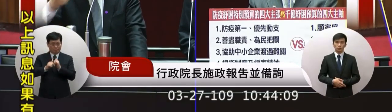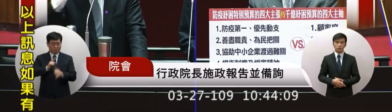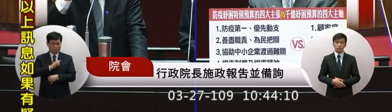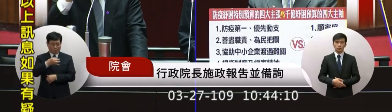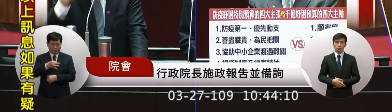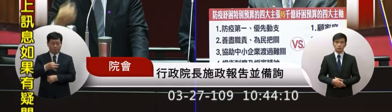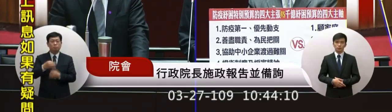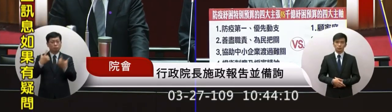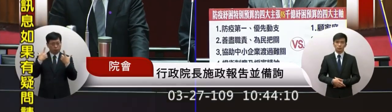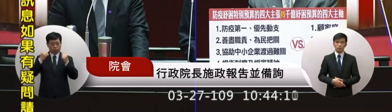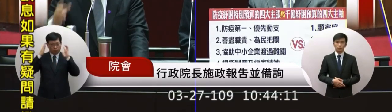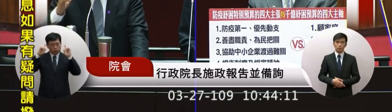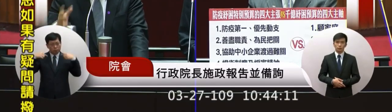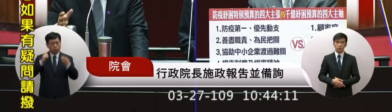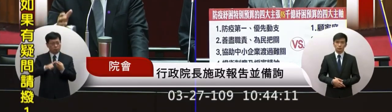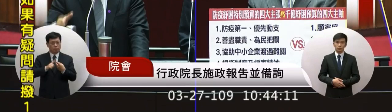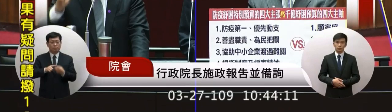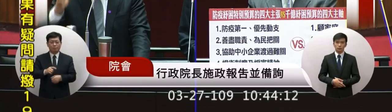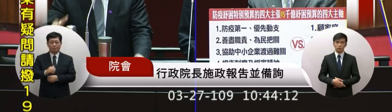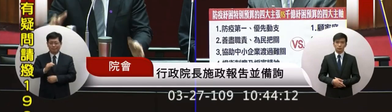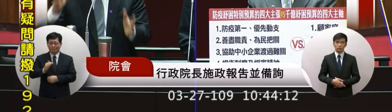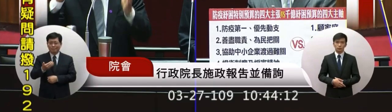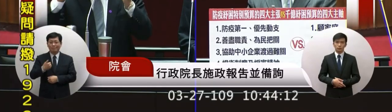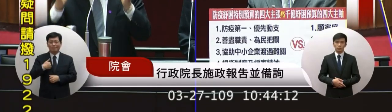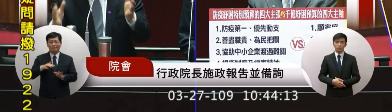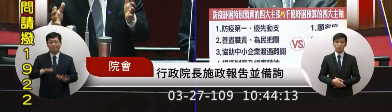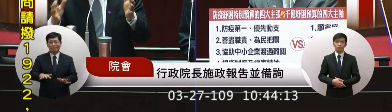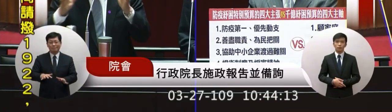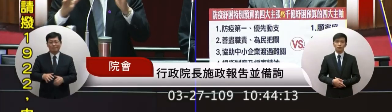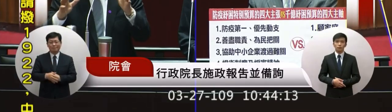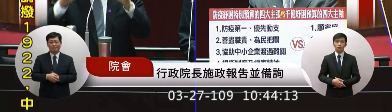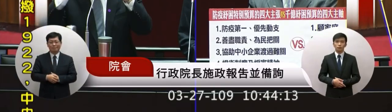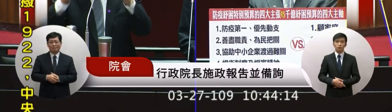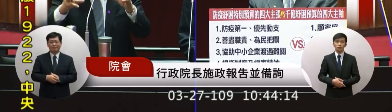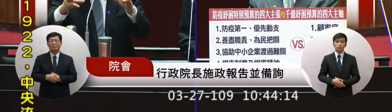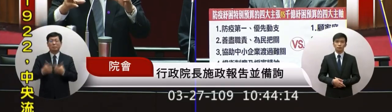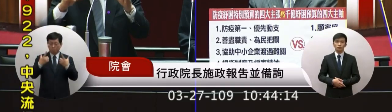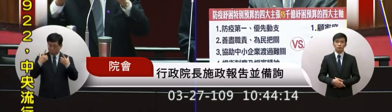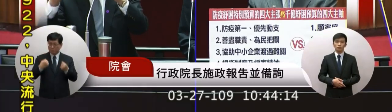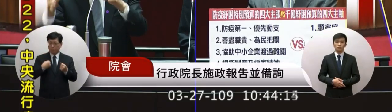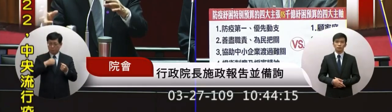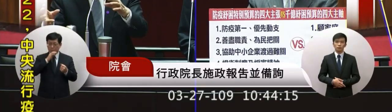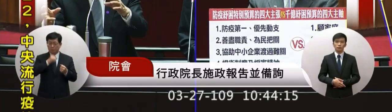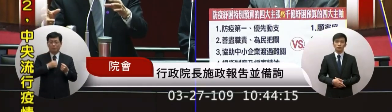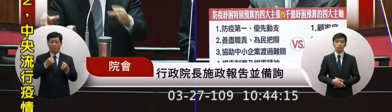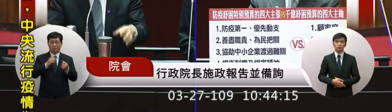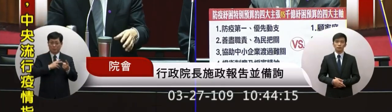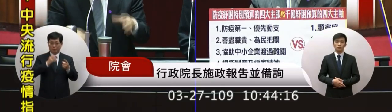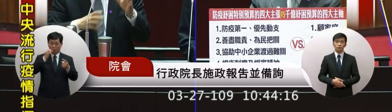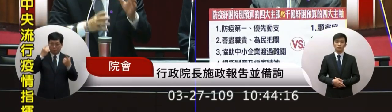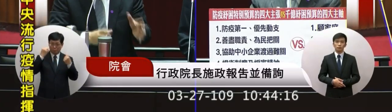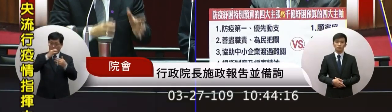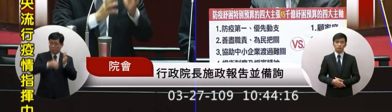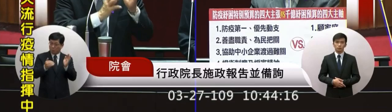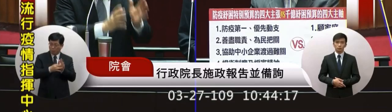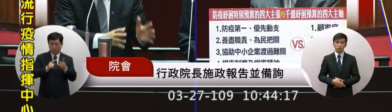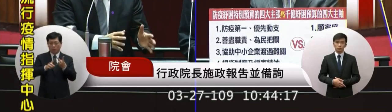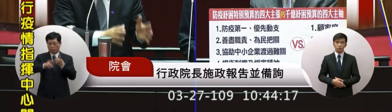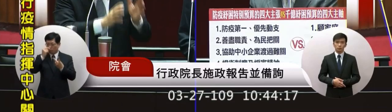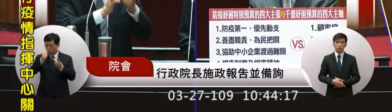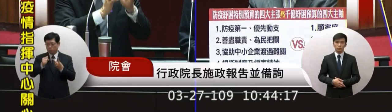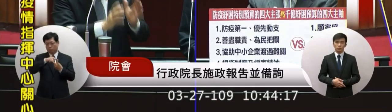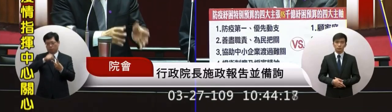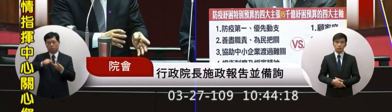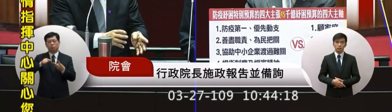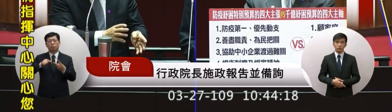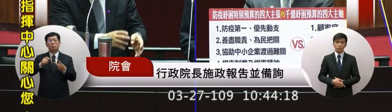荷包，这正确。啊，不过咱都知影法律有原则，都有例外。啊，所以想